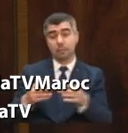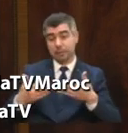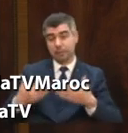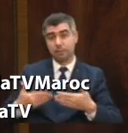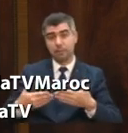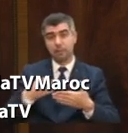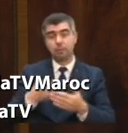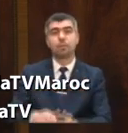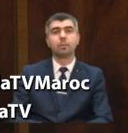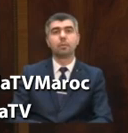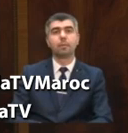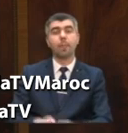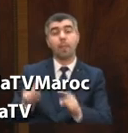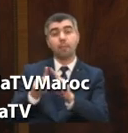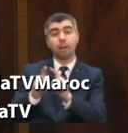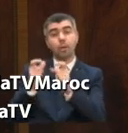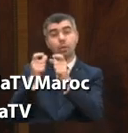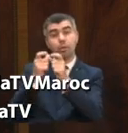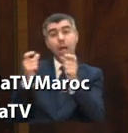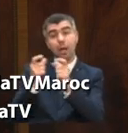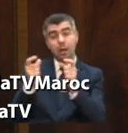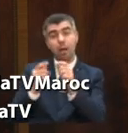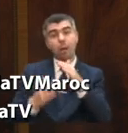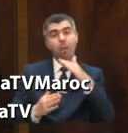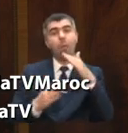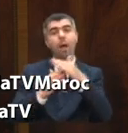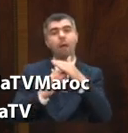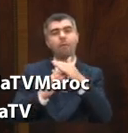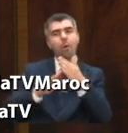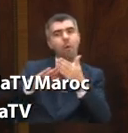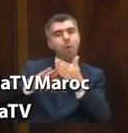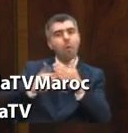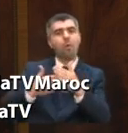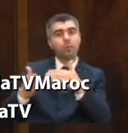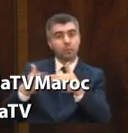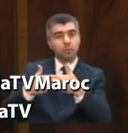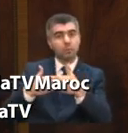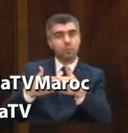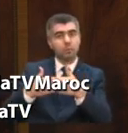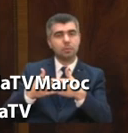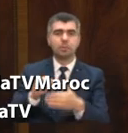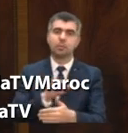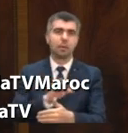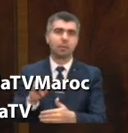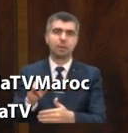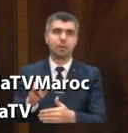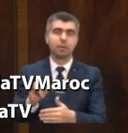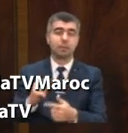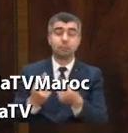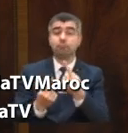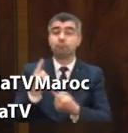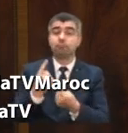المرحلة عن المقاولات، عن أن المقاولات توقفت بشكل كلي، إلا اللي عنده الرغبة يسد المقاولة ديالو، هذا كلام